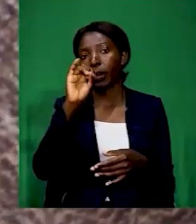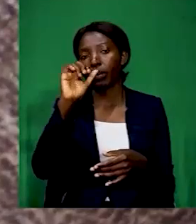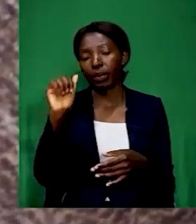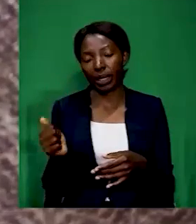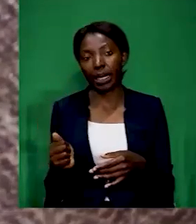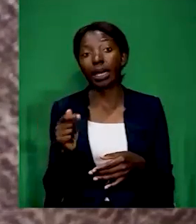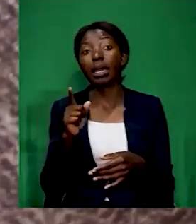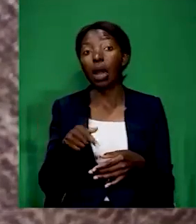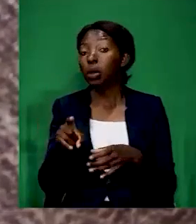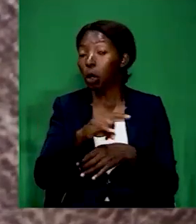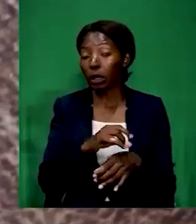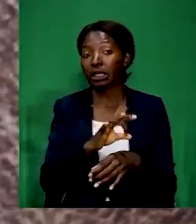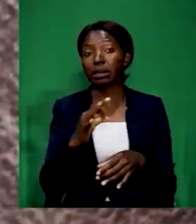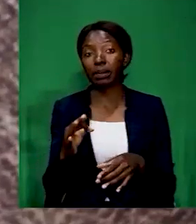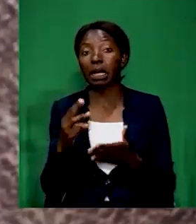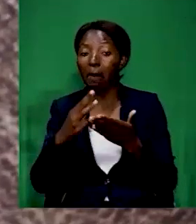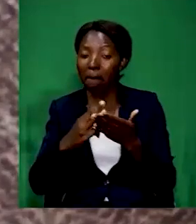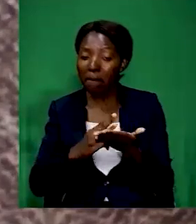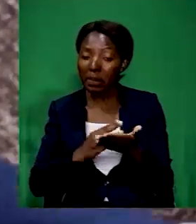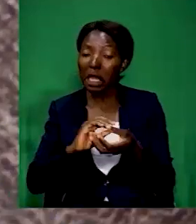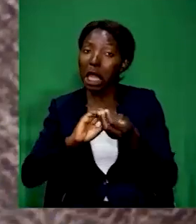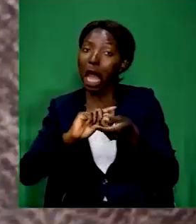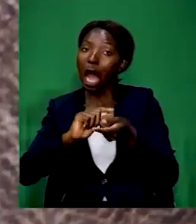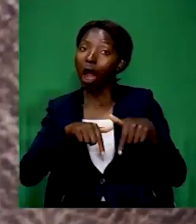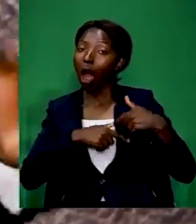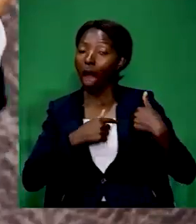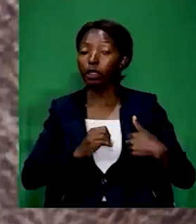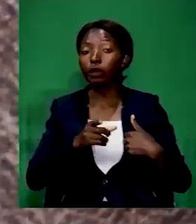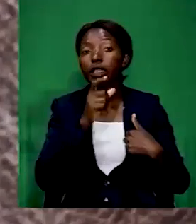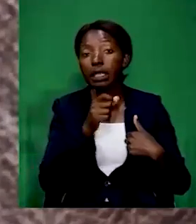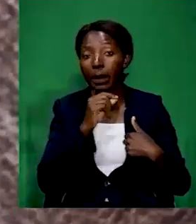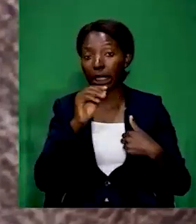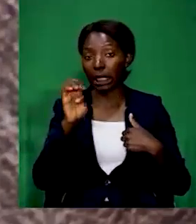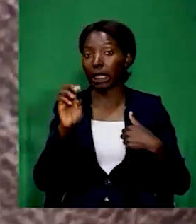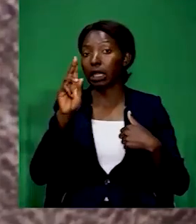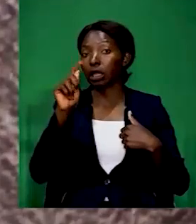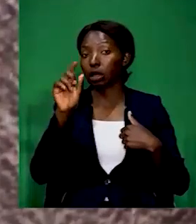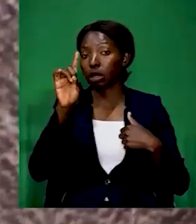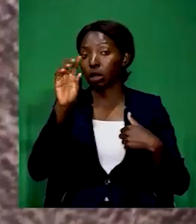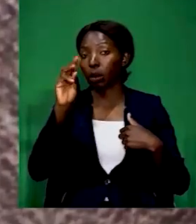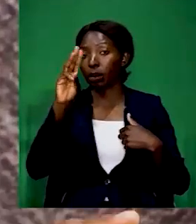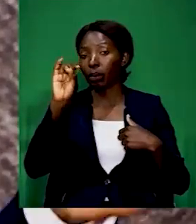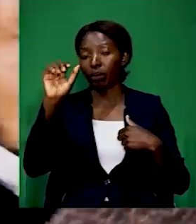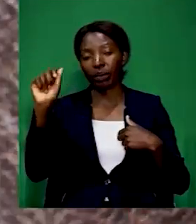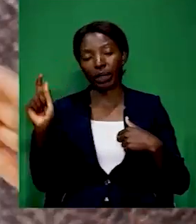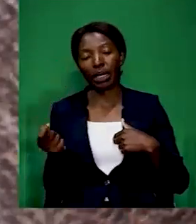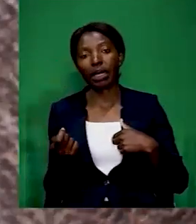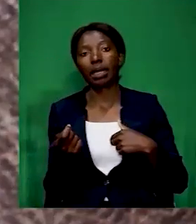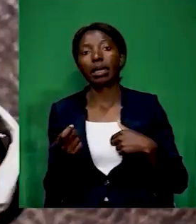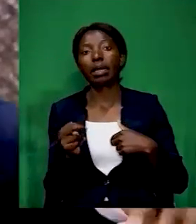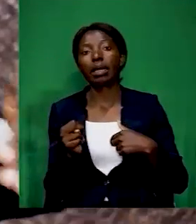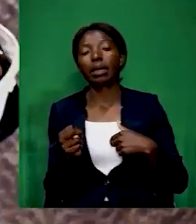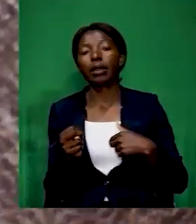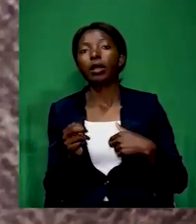Saka the Holy Spirit had prepared the field. Chacha Sara ndechekuti pasakurirwe